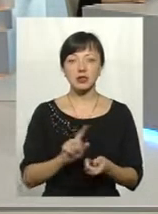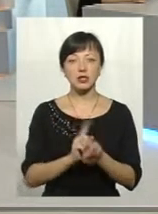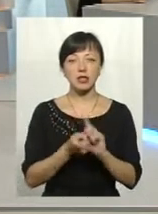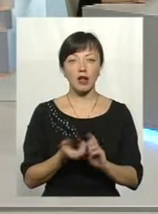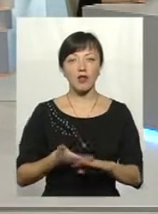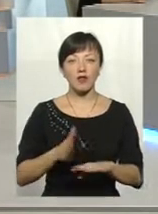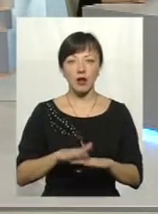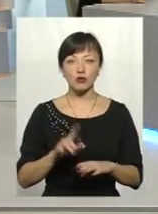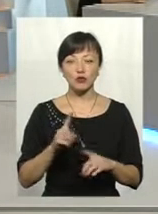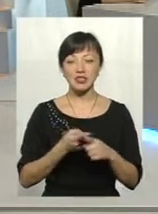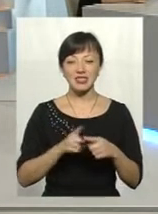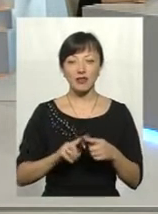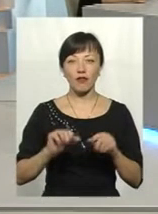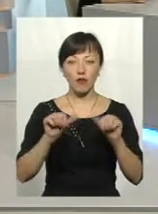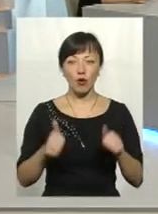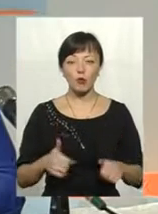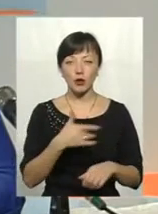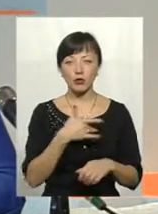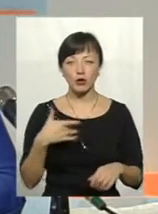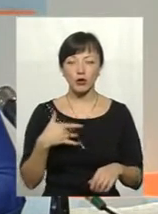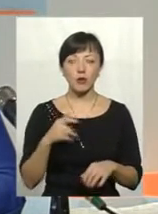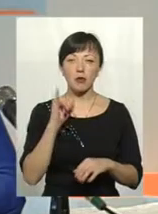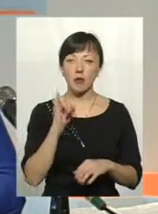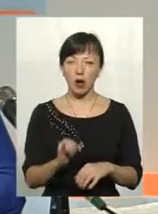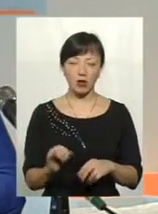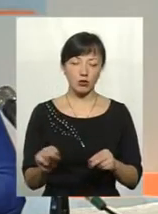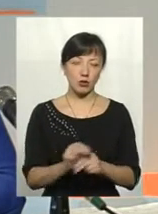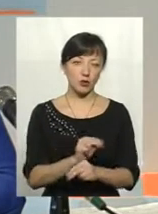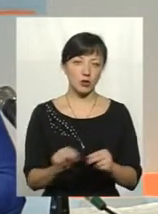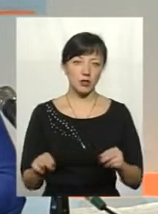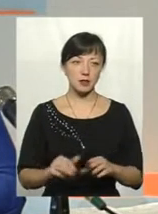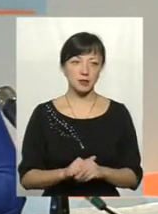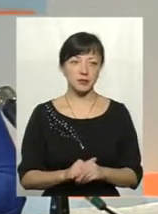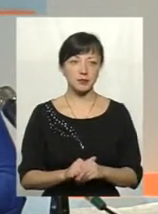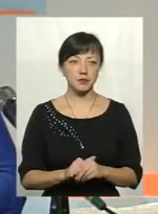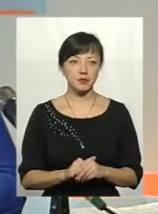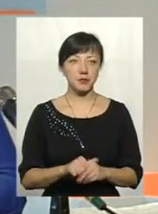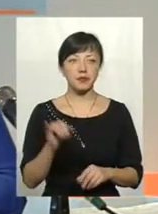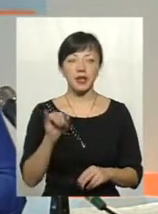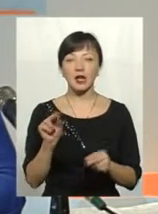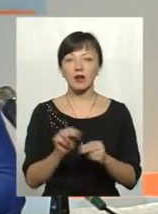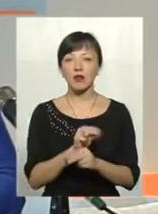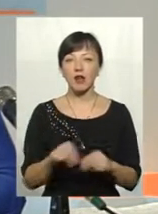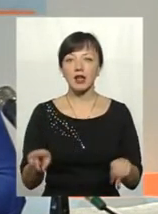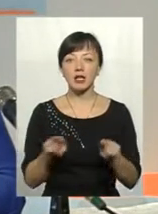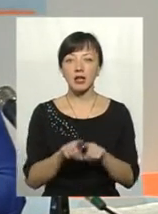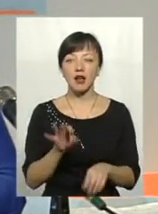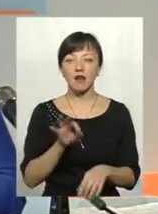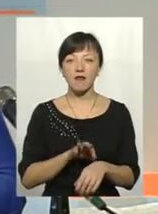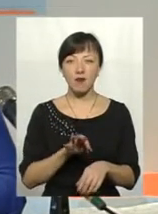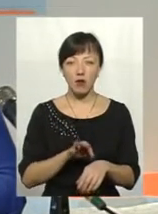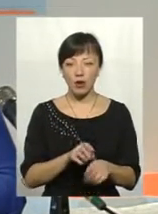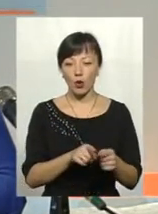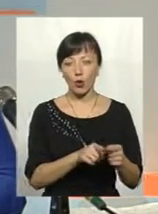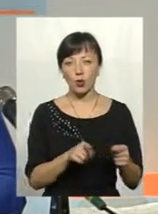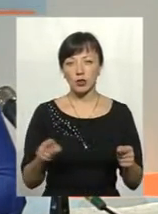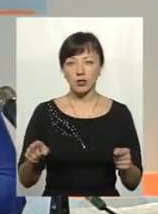тому що резистентна форма туберкульозу дуже погано піддається лікуванню. І лікування таких хворих, курс